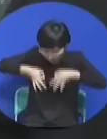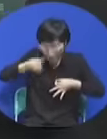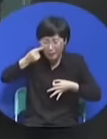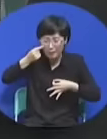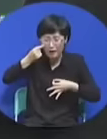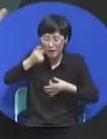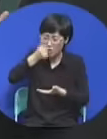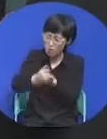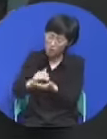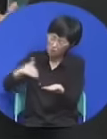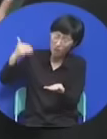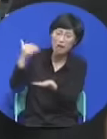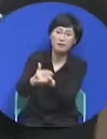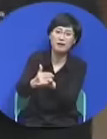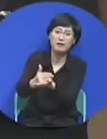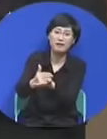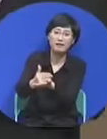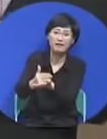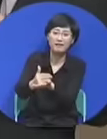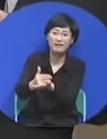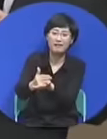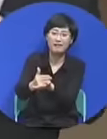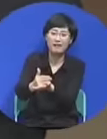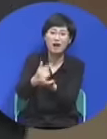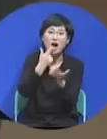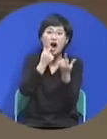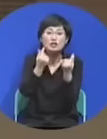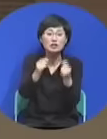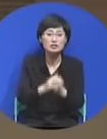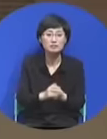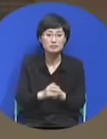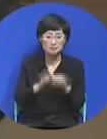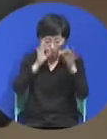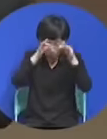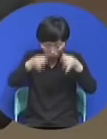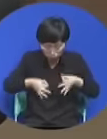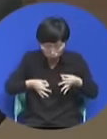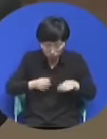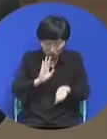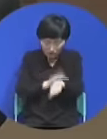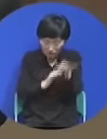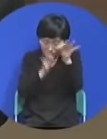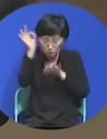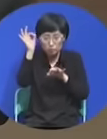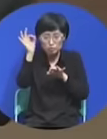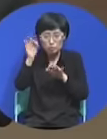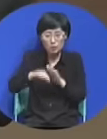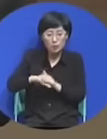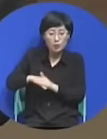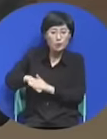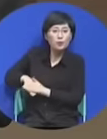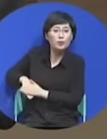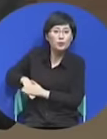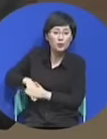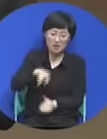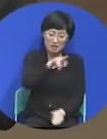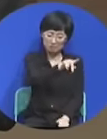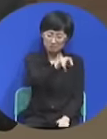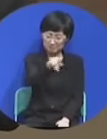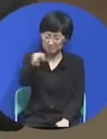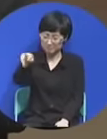如果你弟兄眼中有一个小小的刺的话，你眼中是有一个梁木. 참나. 그러니까 사람들은 모르죠. 자기는 어마어마한 잘못인데 모르고 남 잘못 계속. 그게 신앙생활이 아니라 그